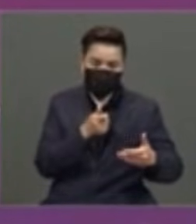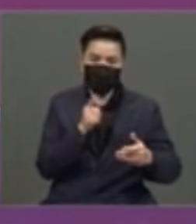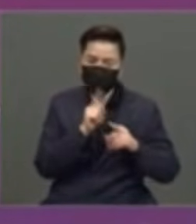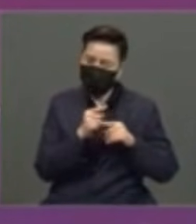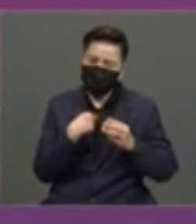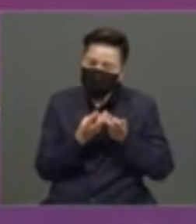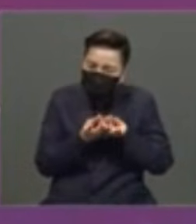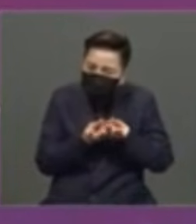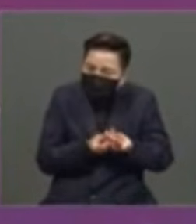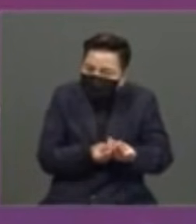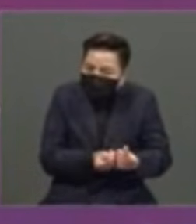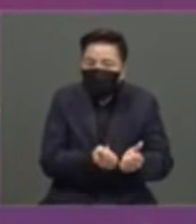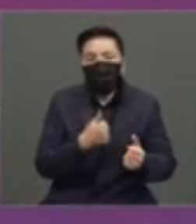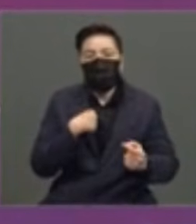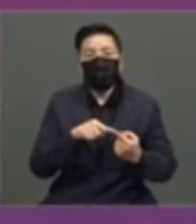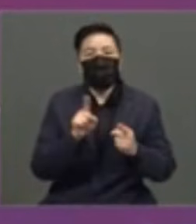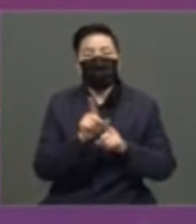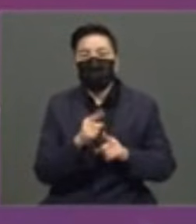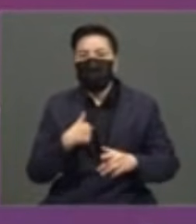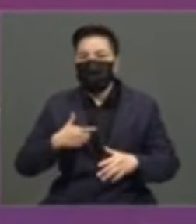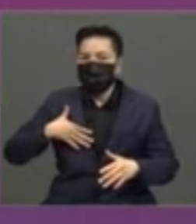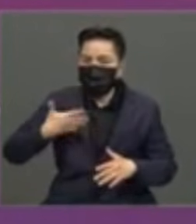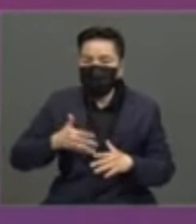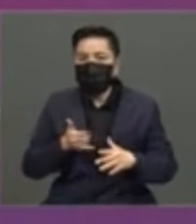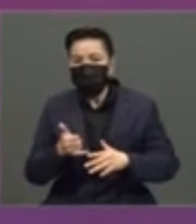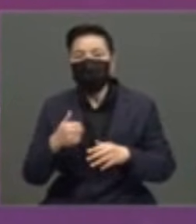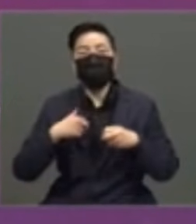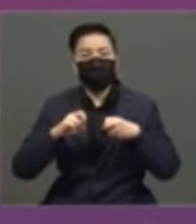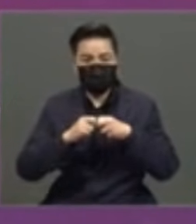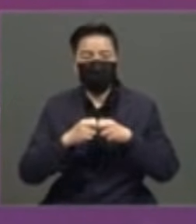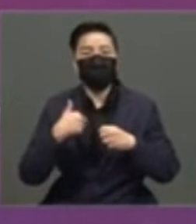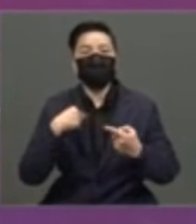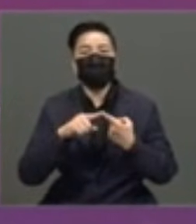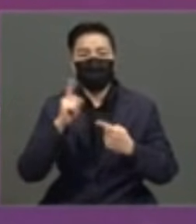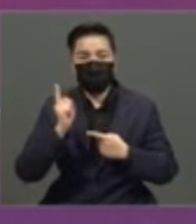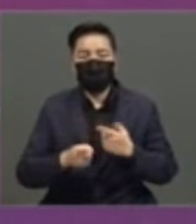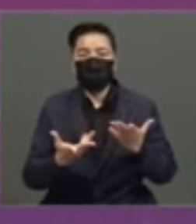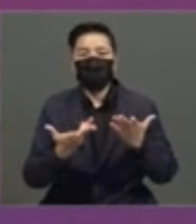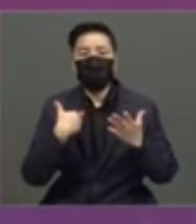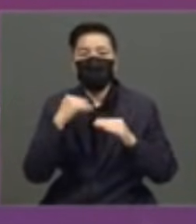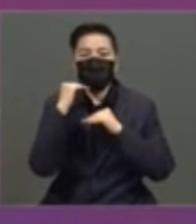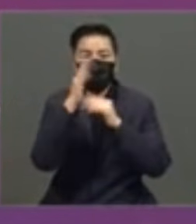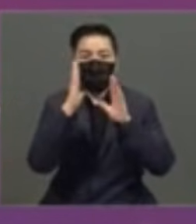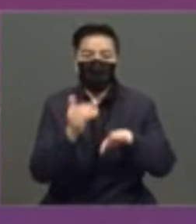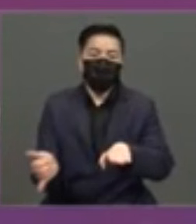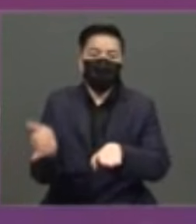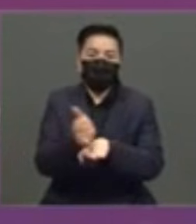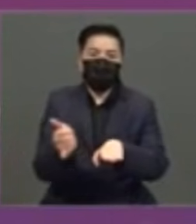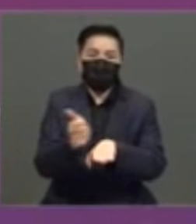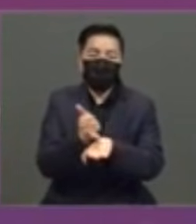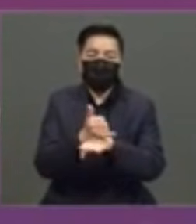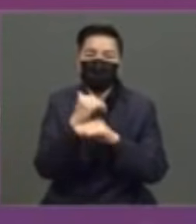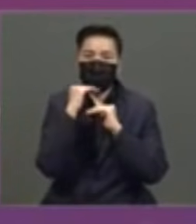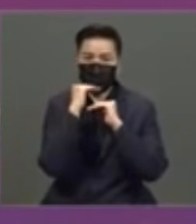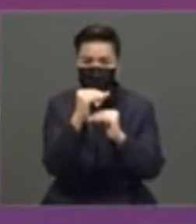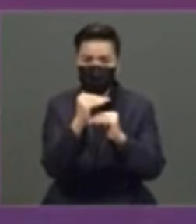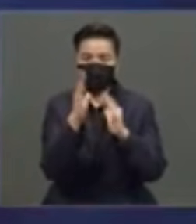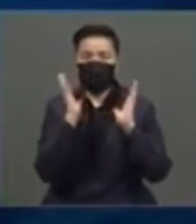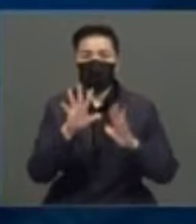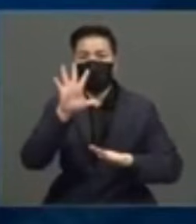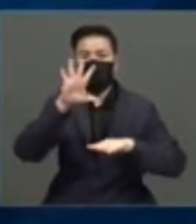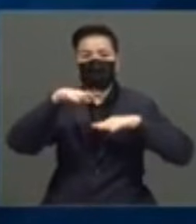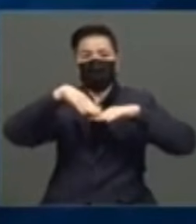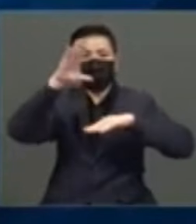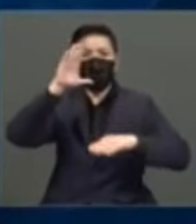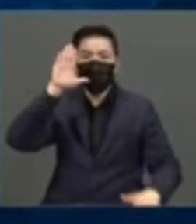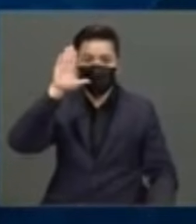ยิบย่อยขึ้นมาตรงนี้เป็นความไม่สะดวกที่ต้องเกิดขึ้นแล้วก็จำกัดจำนวนผู้โดยสารและห้ามจัดกิจกรรมเกิน5ค